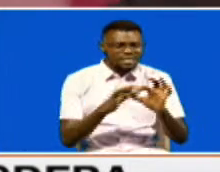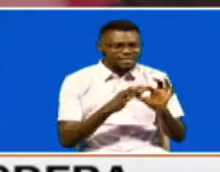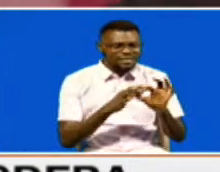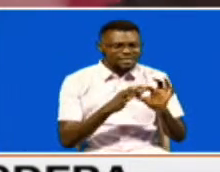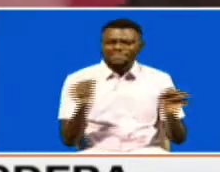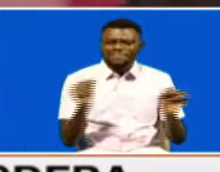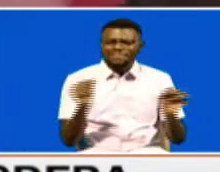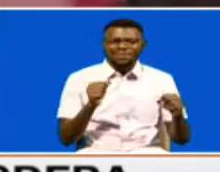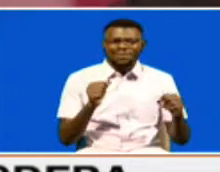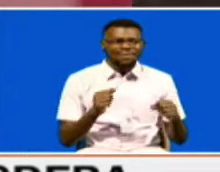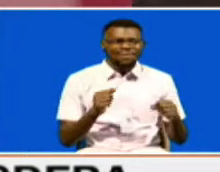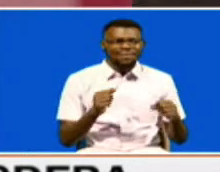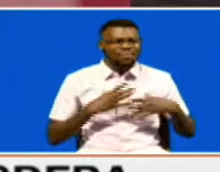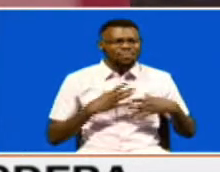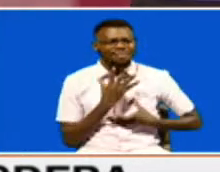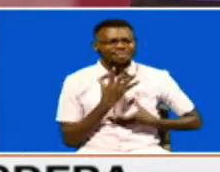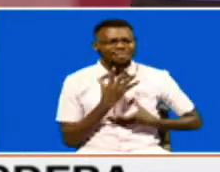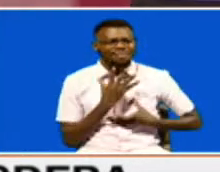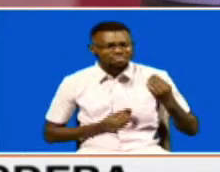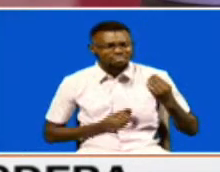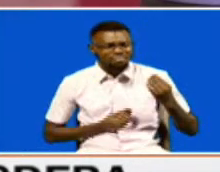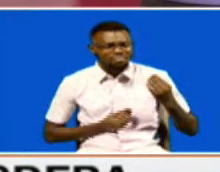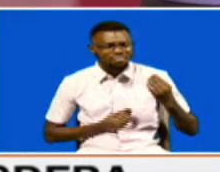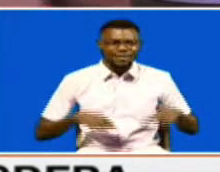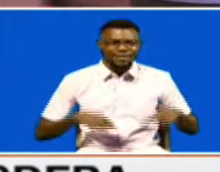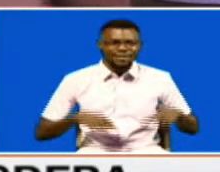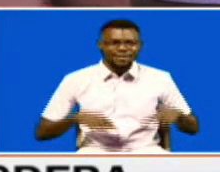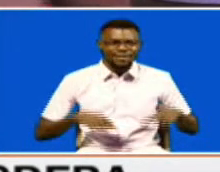Tusiharibiane roho, tuishi kwa umoja.